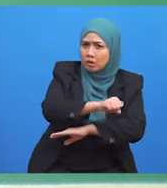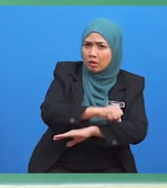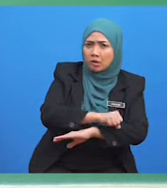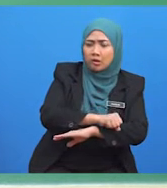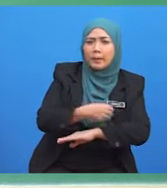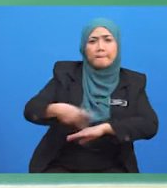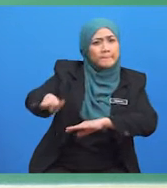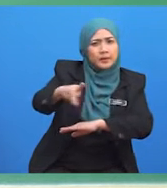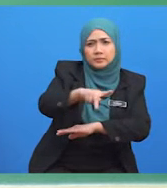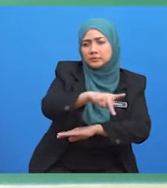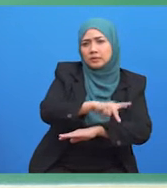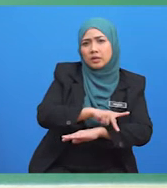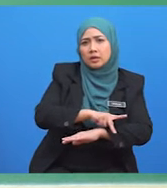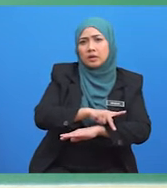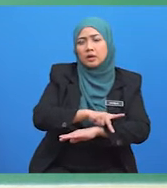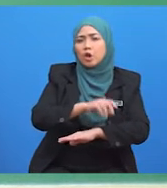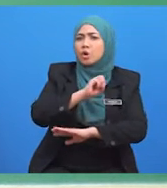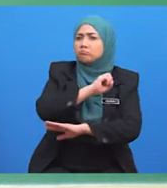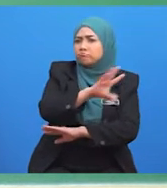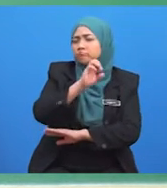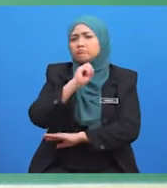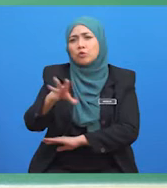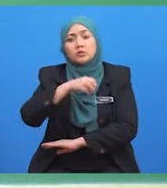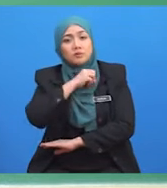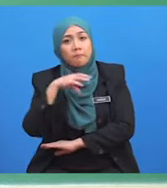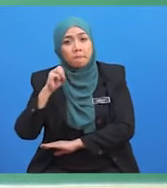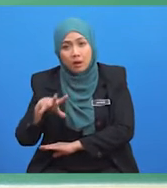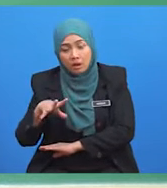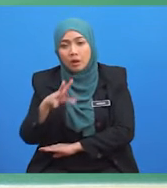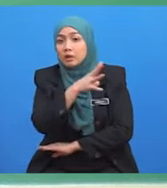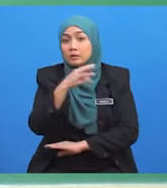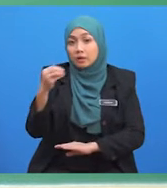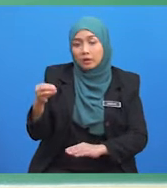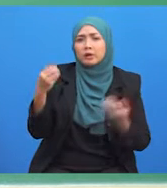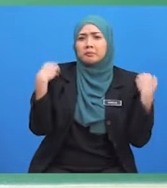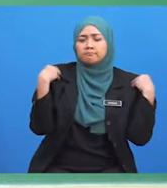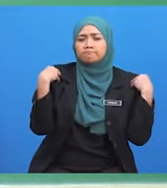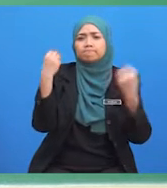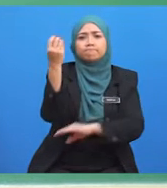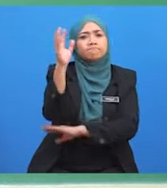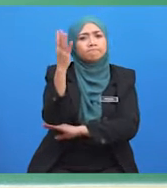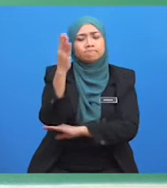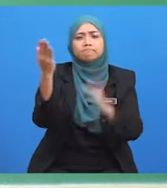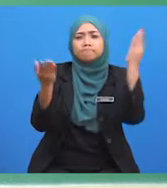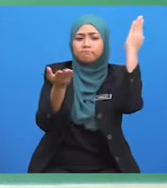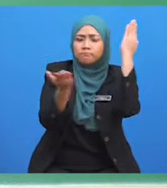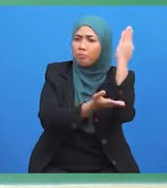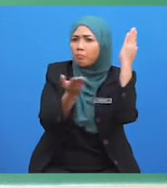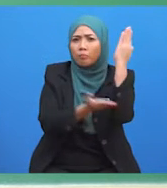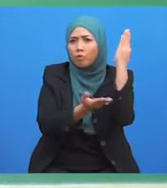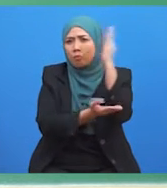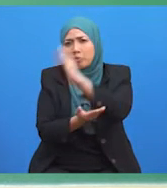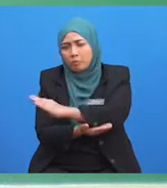pantai yang menjadi tempat pembuangan sampah dan pembalakan haram yang